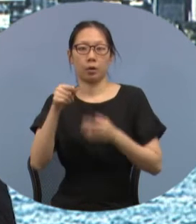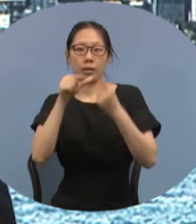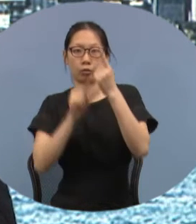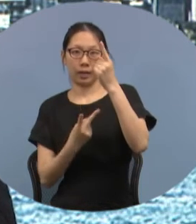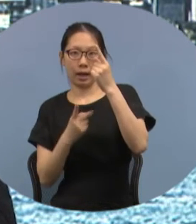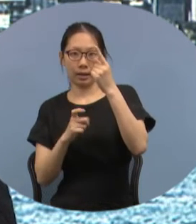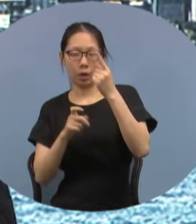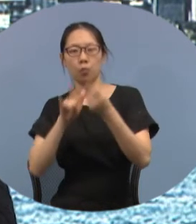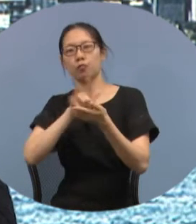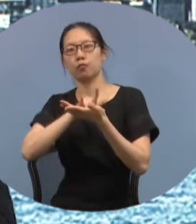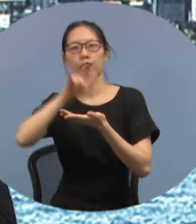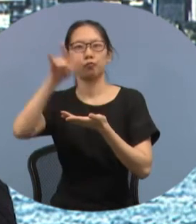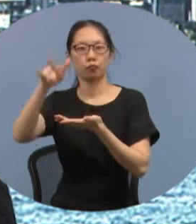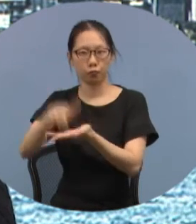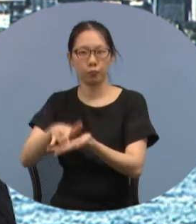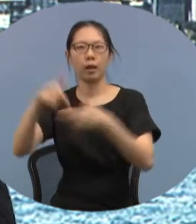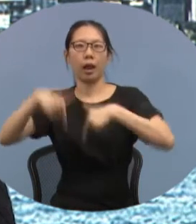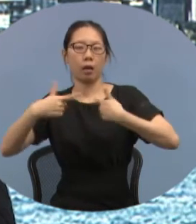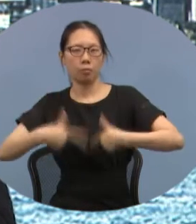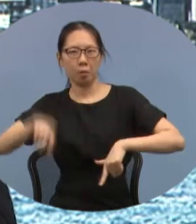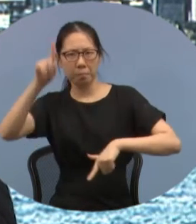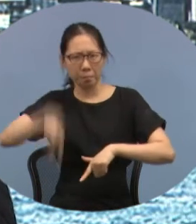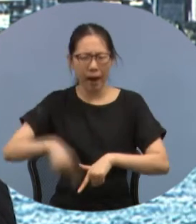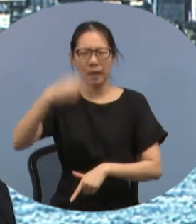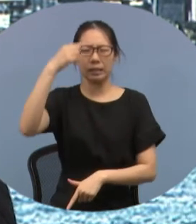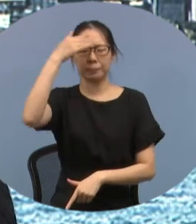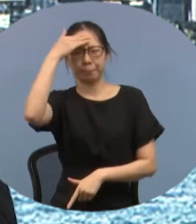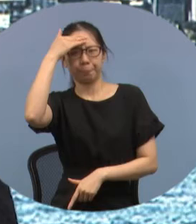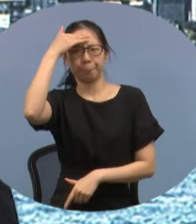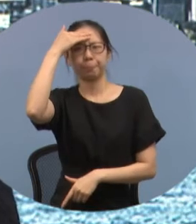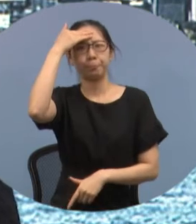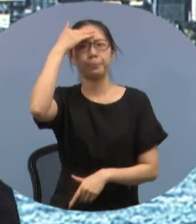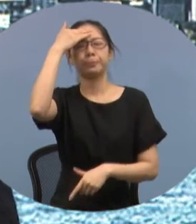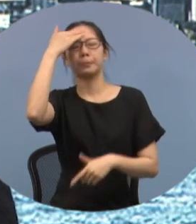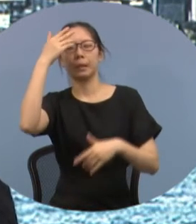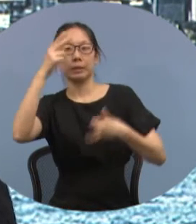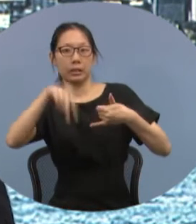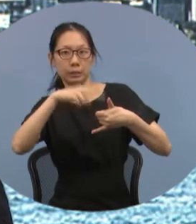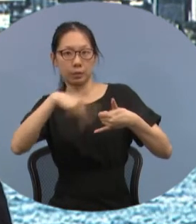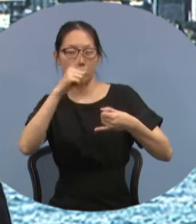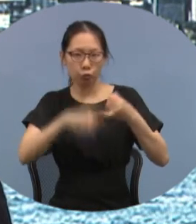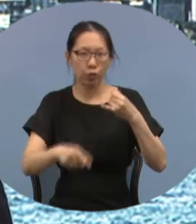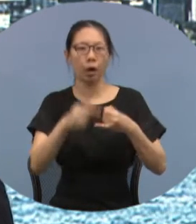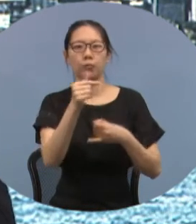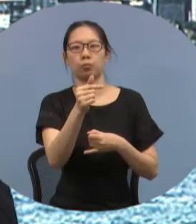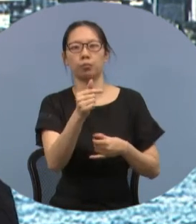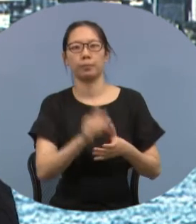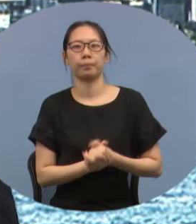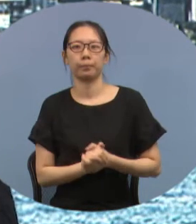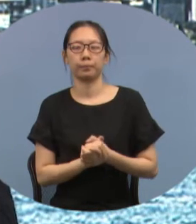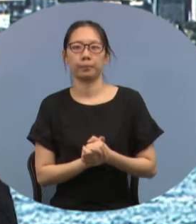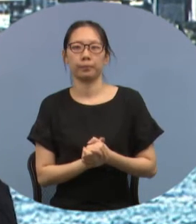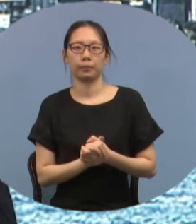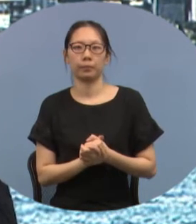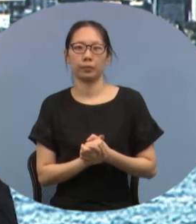位人士就29號到底南韓嗰時就開始有啲唔舒服啦，跟住都測試係陽性啦。咁